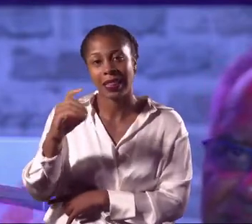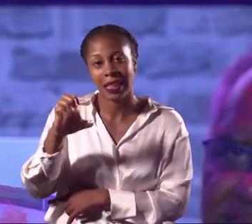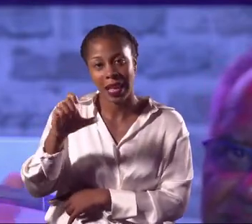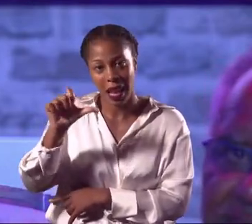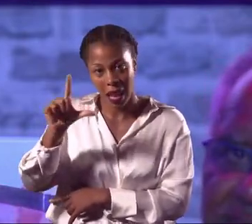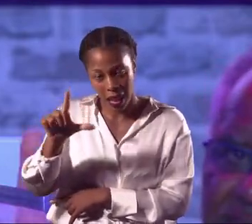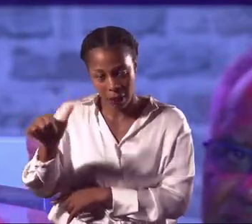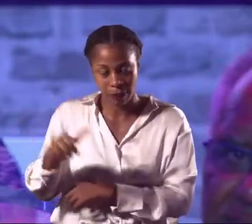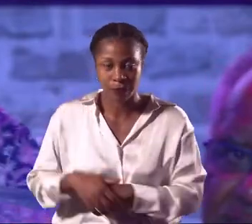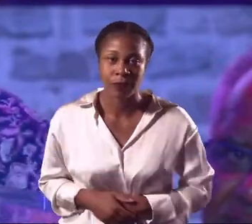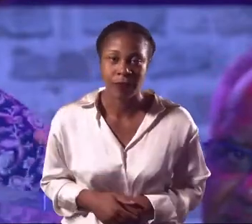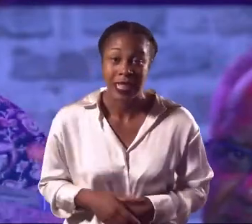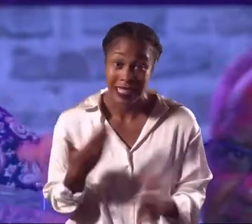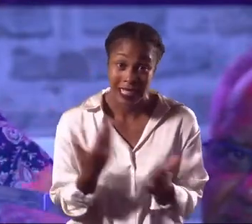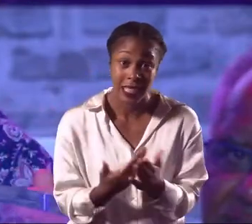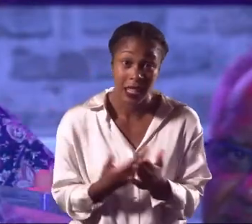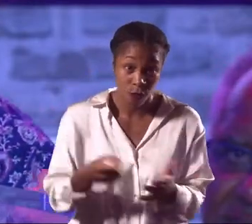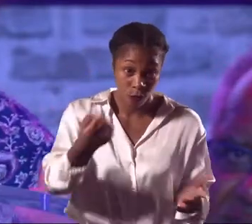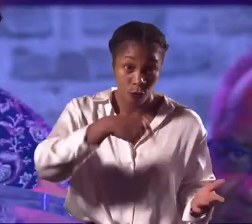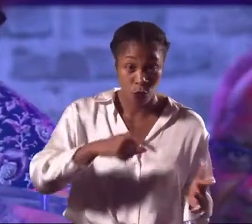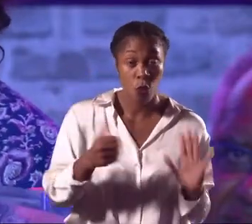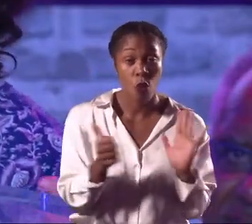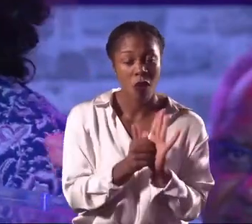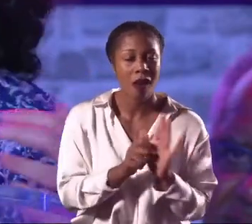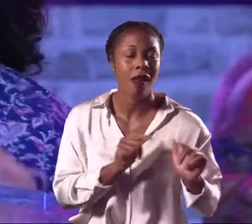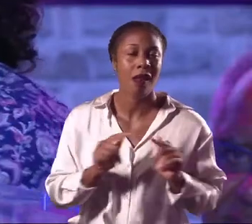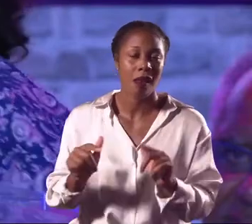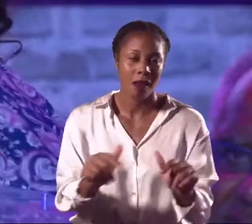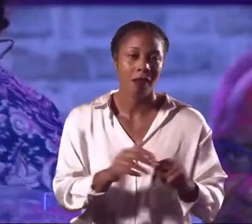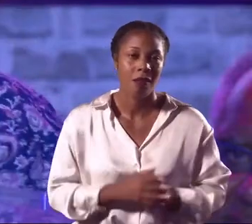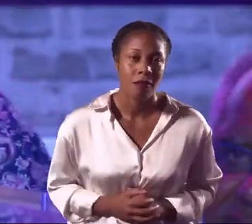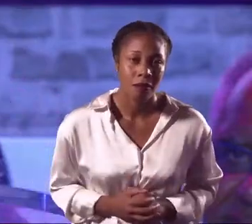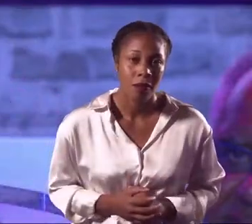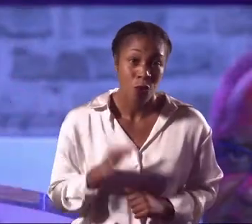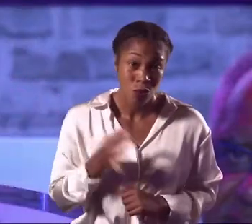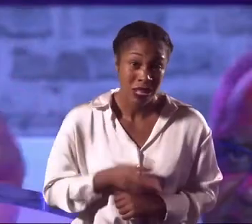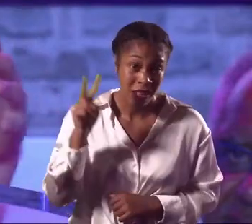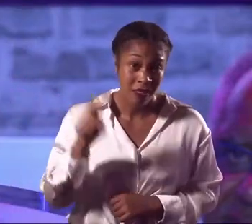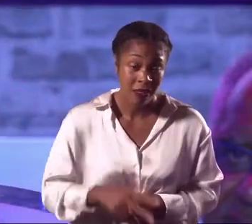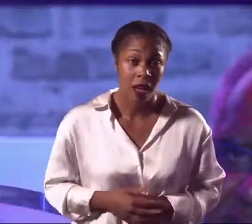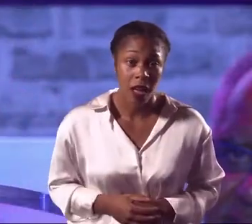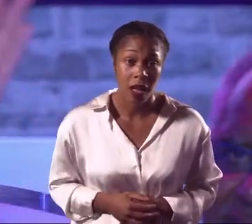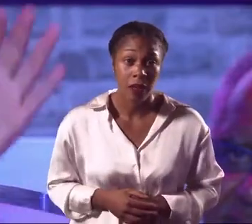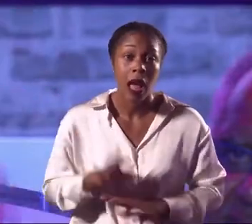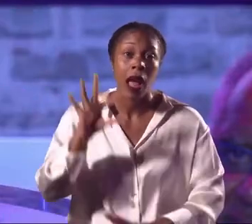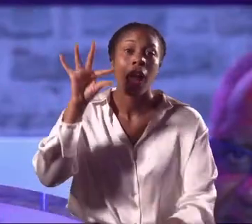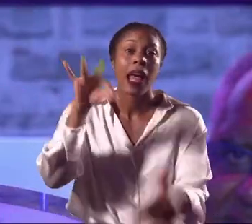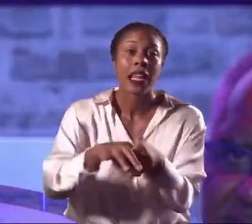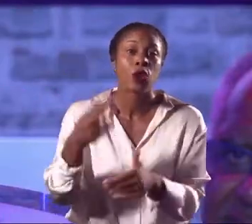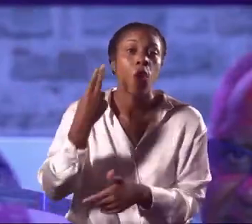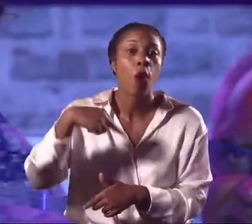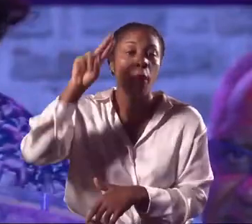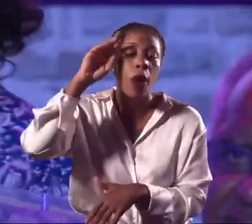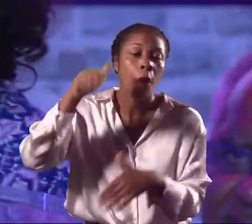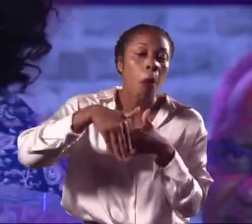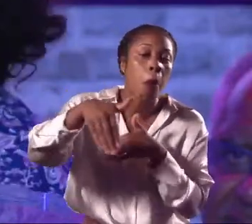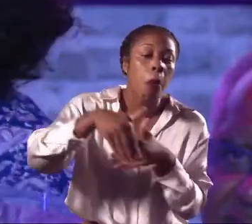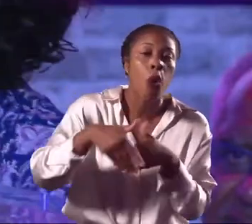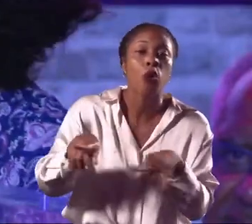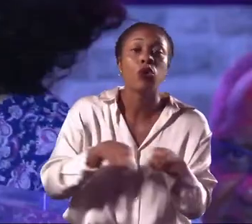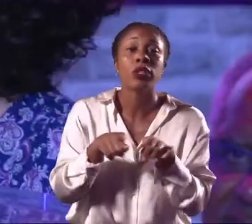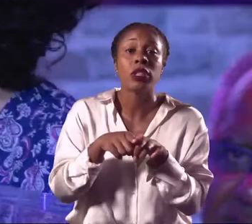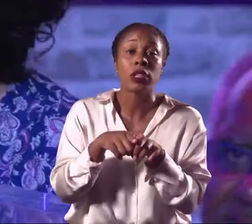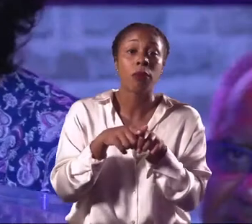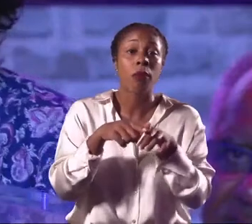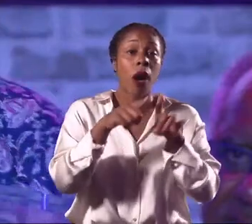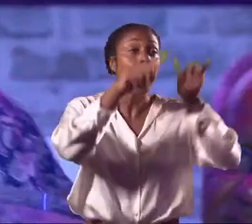amis, où vous allez devoir entrer en scène. Parce que oui, c'est vrai, les élections européennes, ça peut paraître loin. L'Hexagone, c'est loin, alors